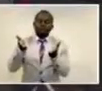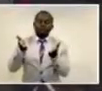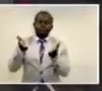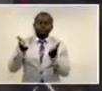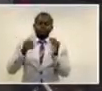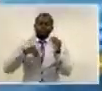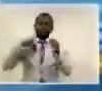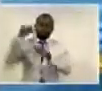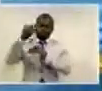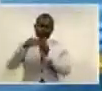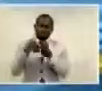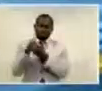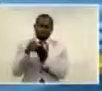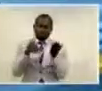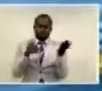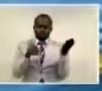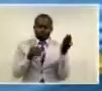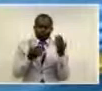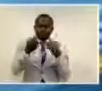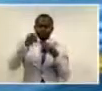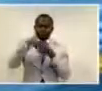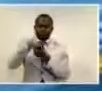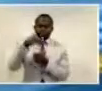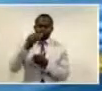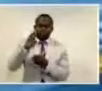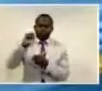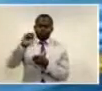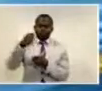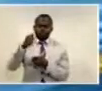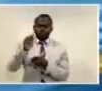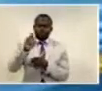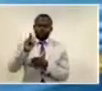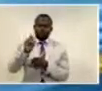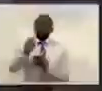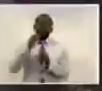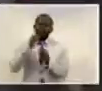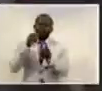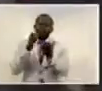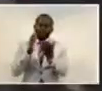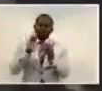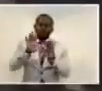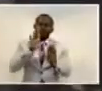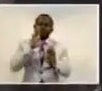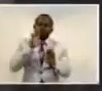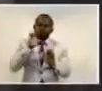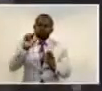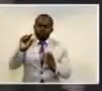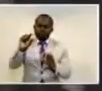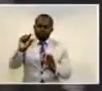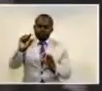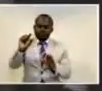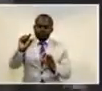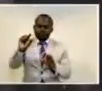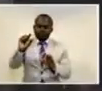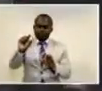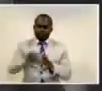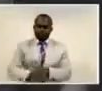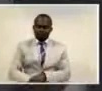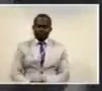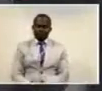Birangiye ni ukuvuga ngo bahise batumanura tugeze brigade umushinjacyaha. Turabikurikirana nta